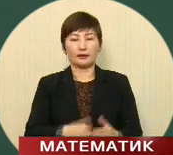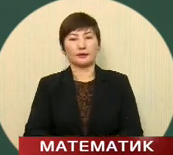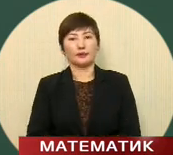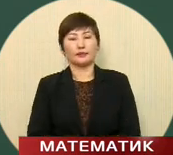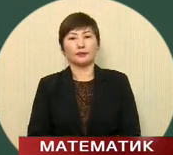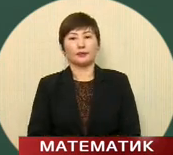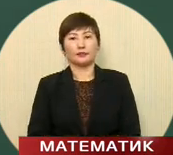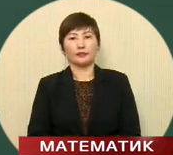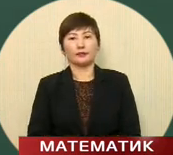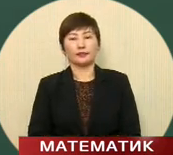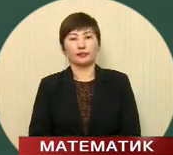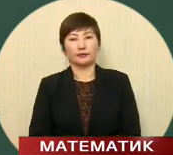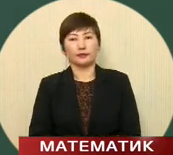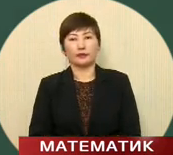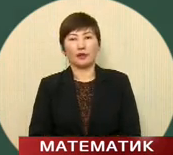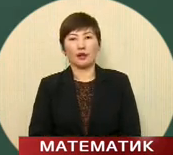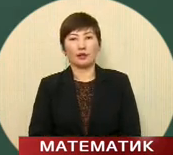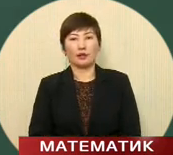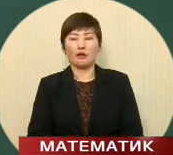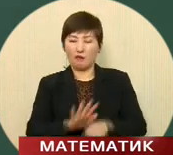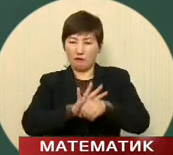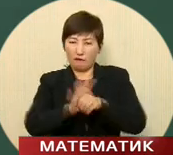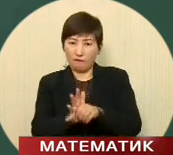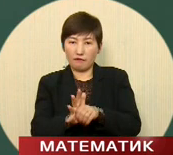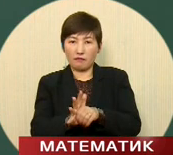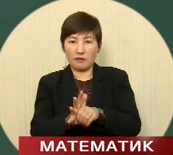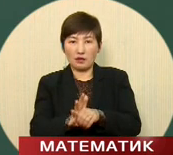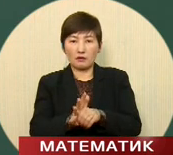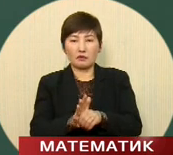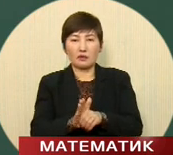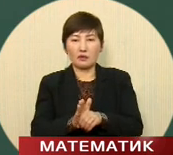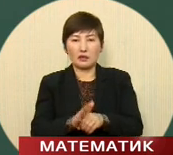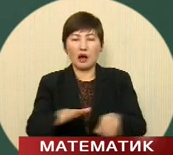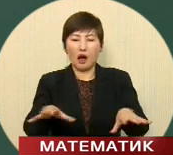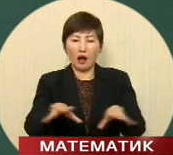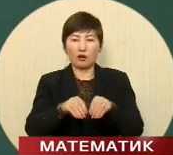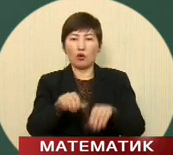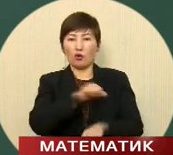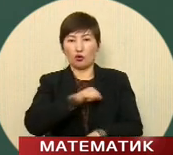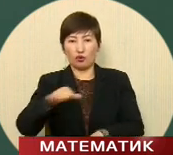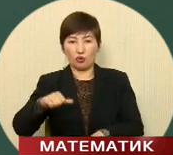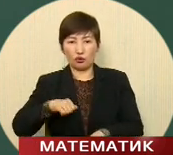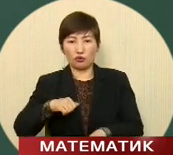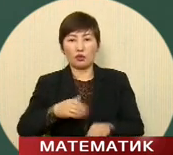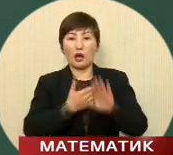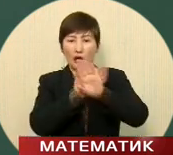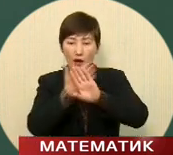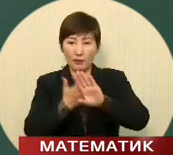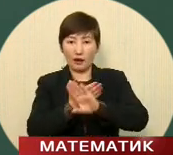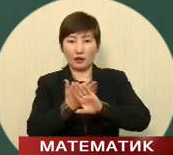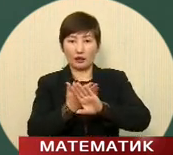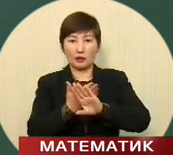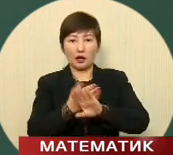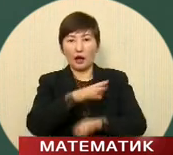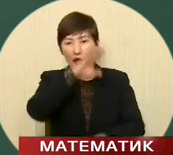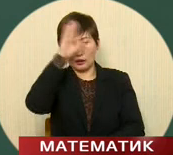За ингээд төгсгөлд нь COVID-19 буюу шин төрлийн коронавирусын халдвараас хүүхдүүдээ урьдчилан сэргийлэхийн тулд